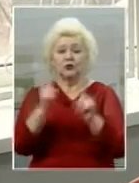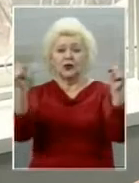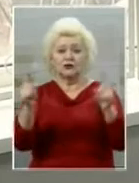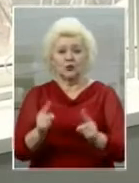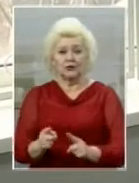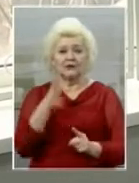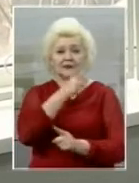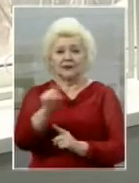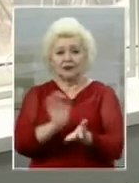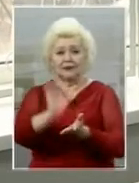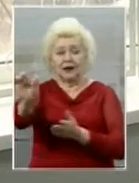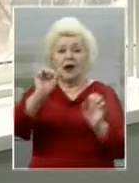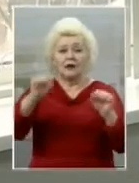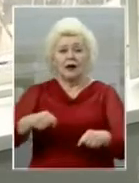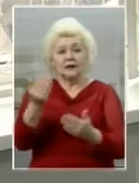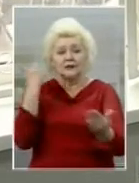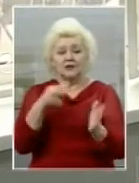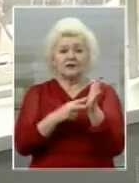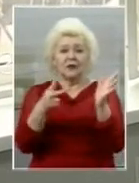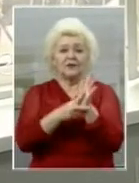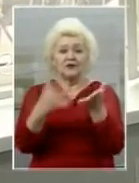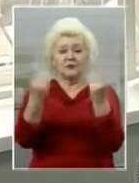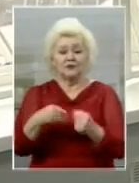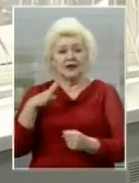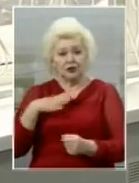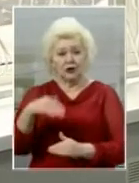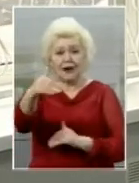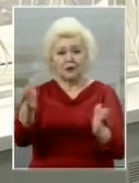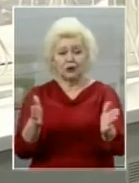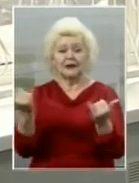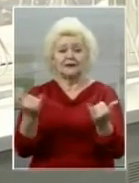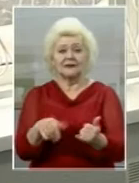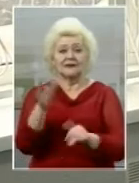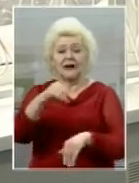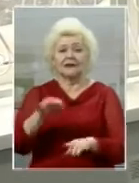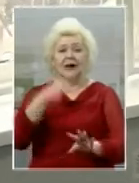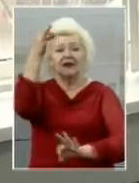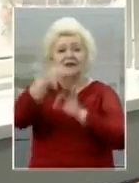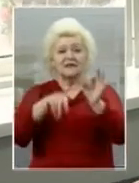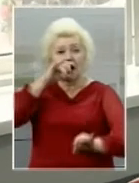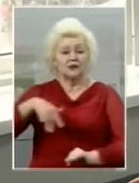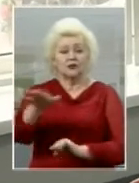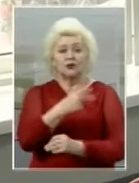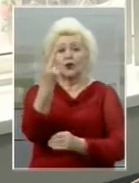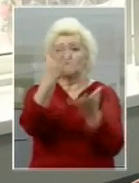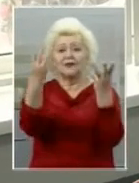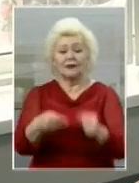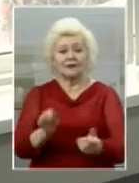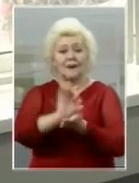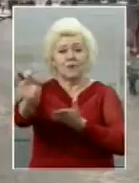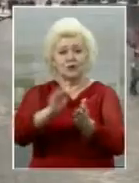час доставки. Раніше можна було 7-8 днів чекати посилку. Зараз навіть із Західної України йде 2 дні